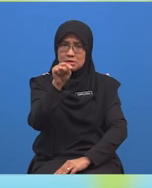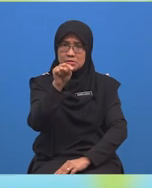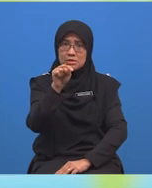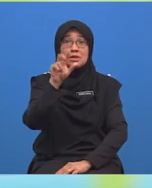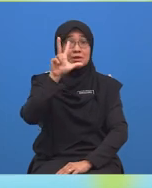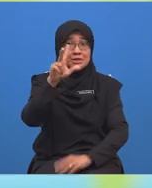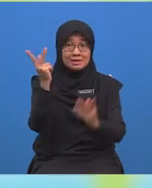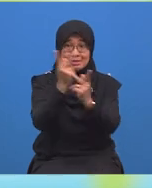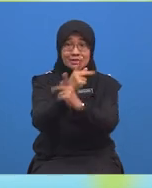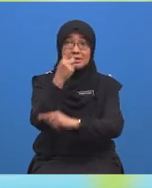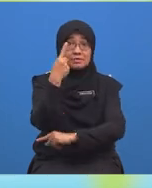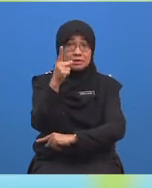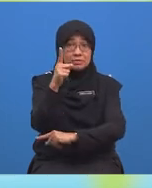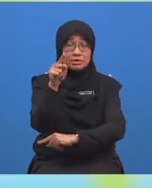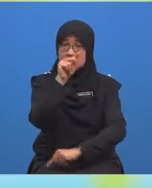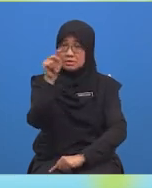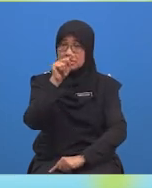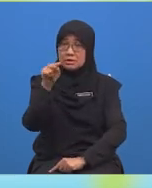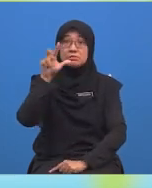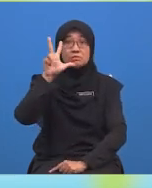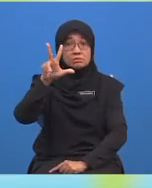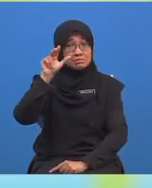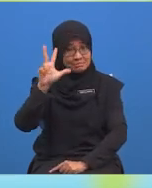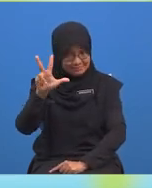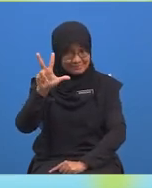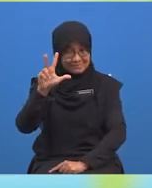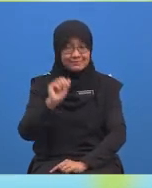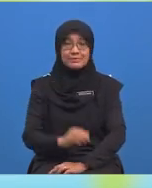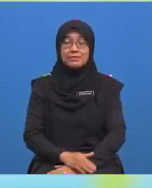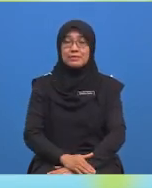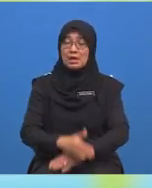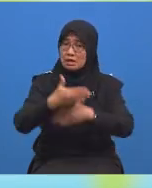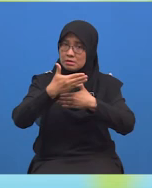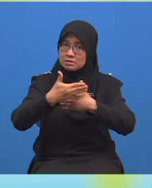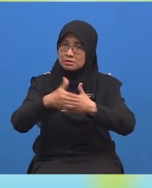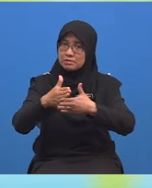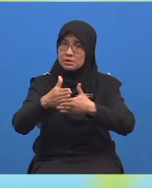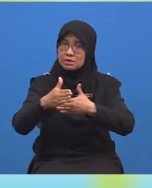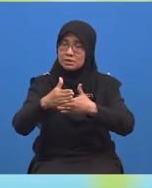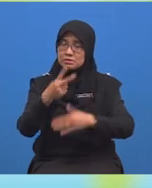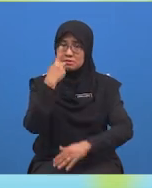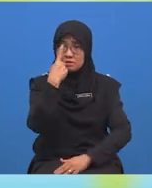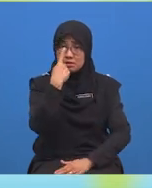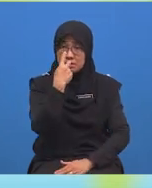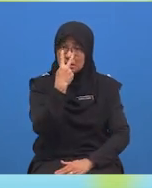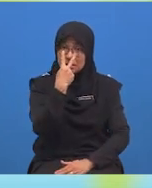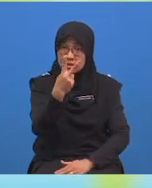darab 11 sama dengan 33. Kemudian, kita lihat